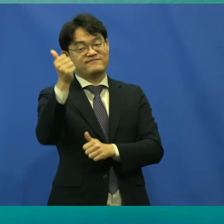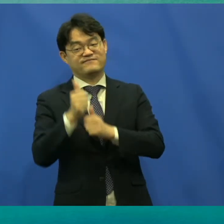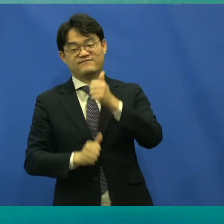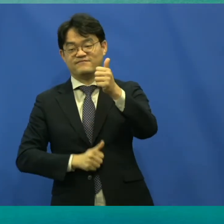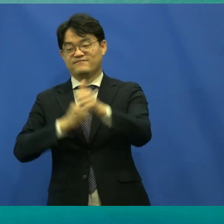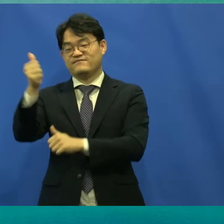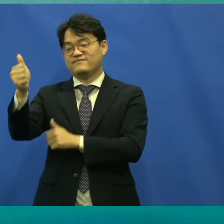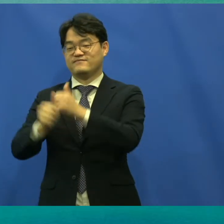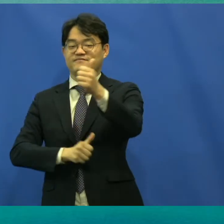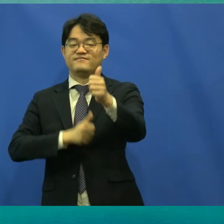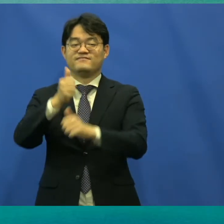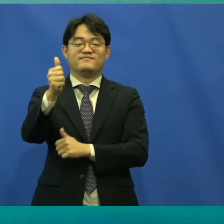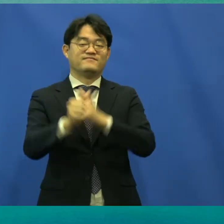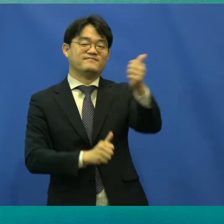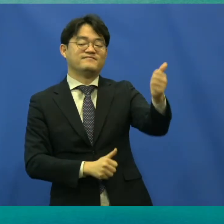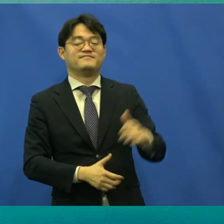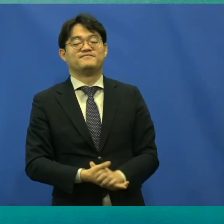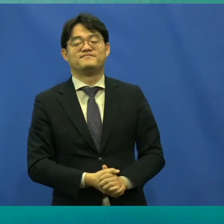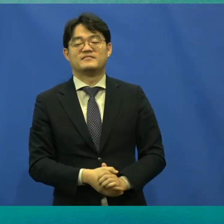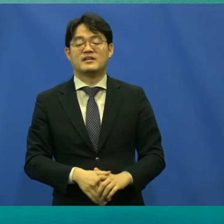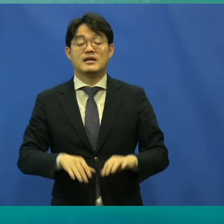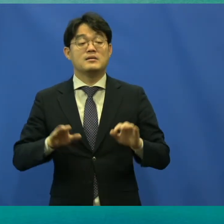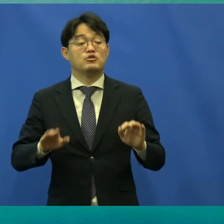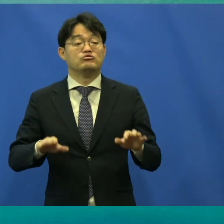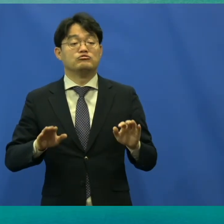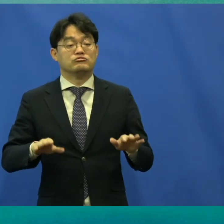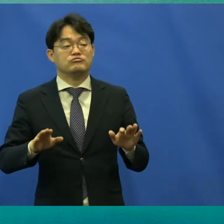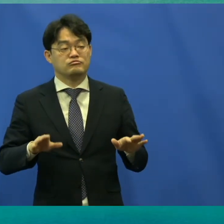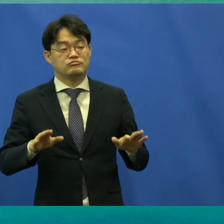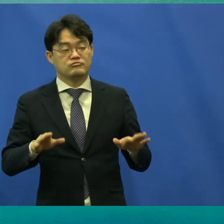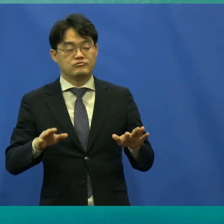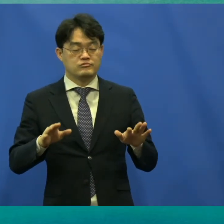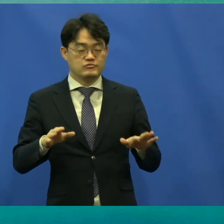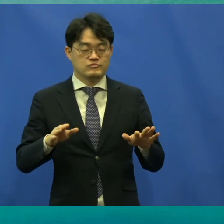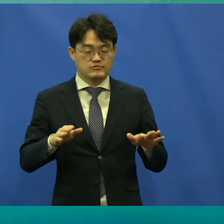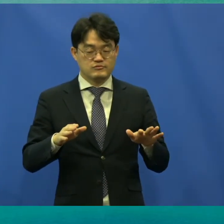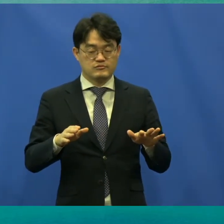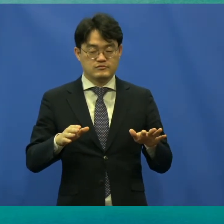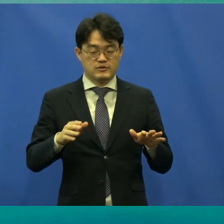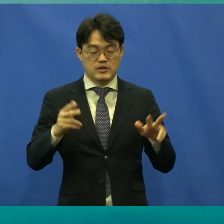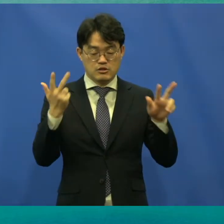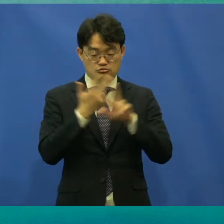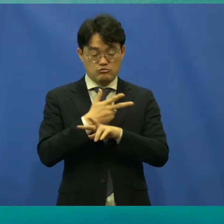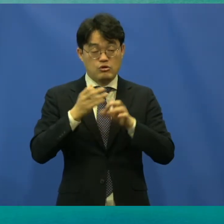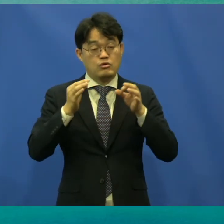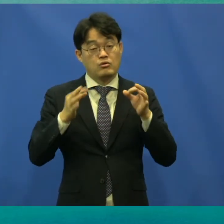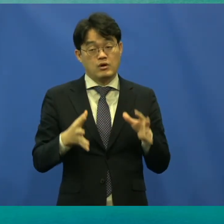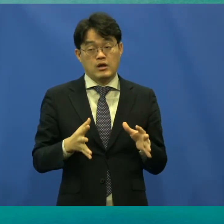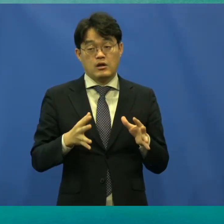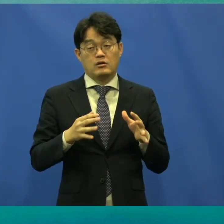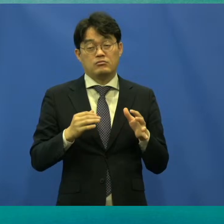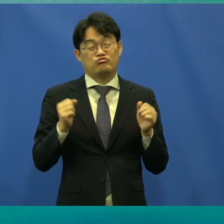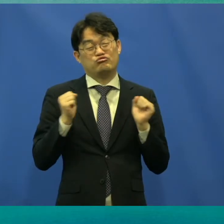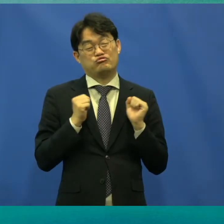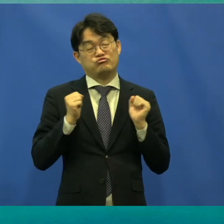이번 주간은 뭐 조금 새벽에 춥다 뭐 이런 게 있어요. 목요일인가 뭐 영하